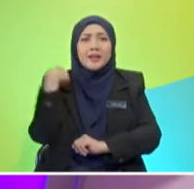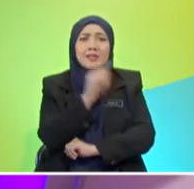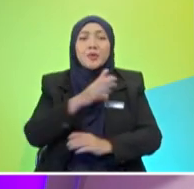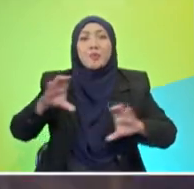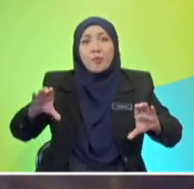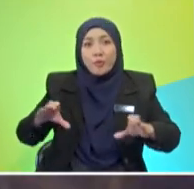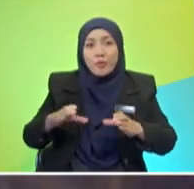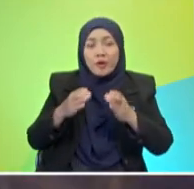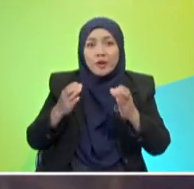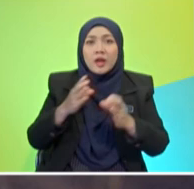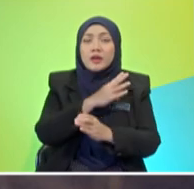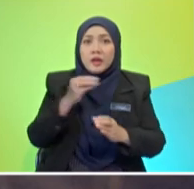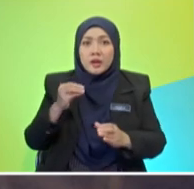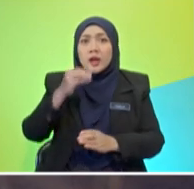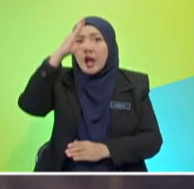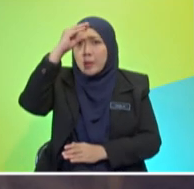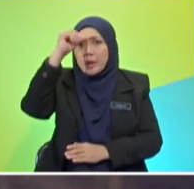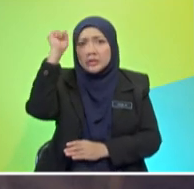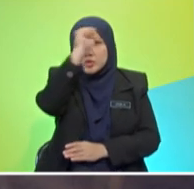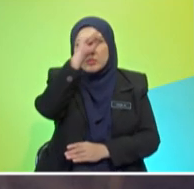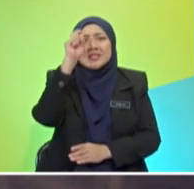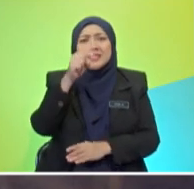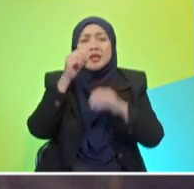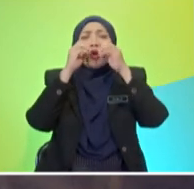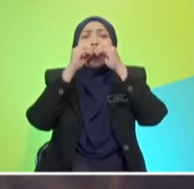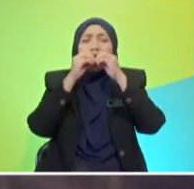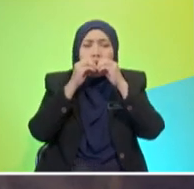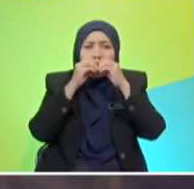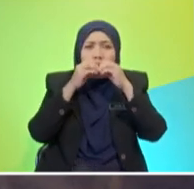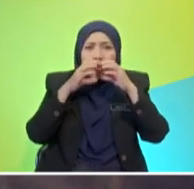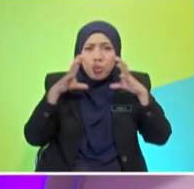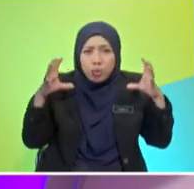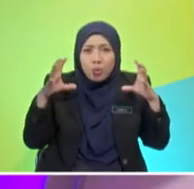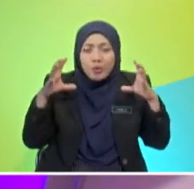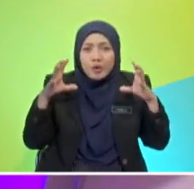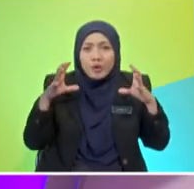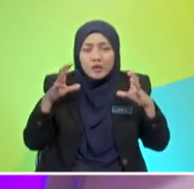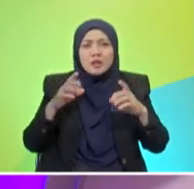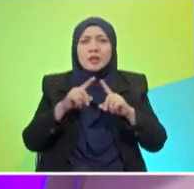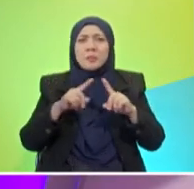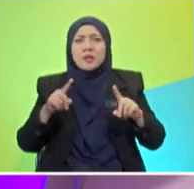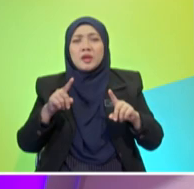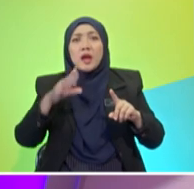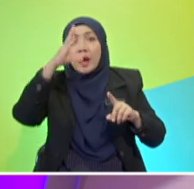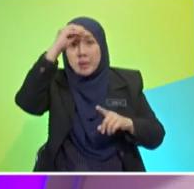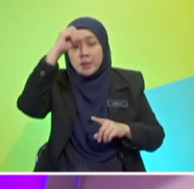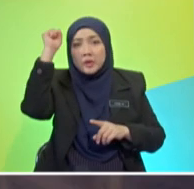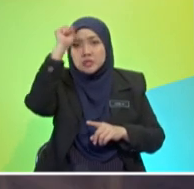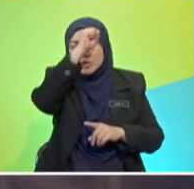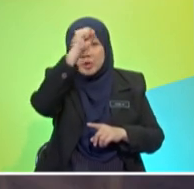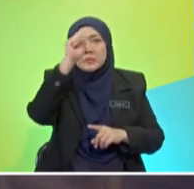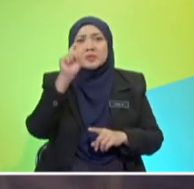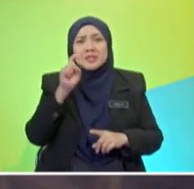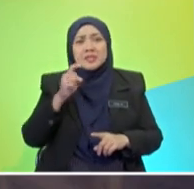tiup balon. Sebelum tu cikgu nak Sean ramalkan dulu apa akan berlaku pada balon tu nanti kalau Sean tiup.